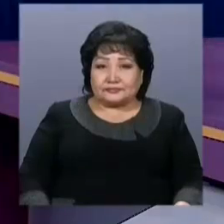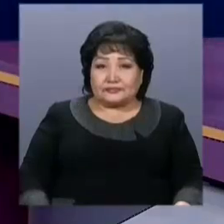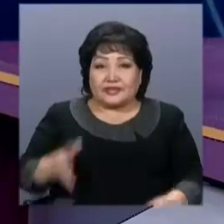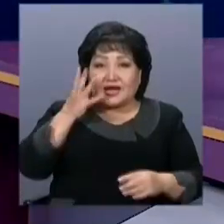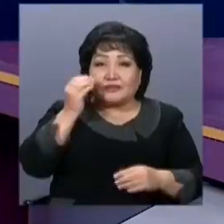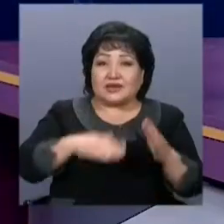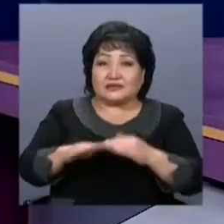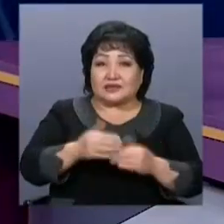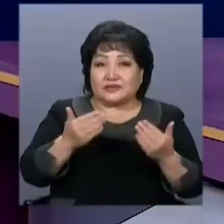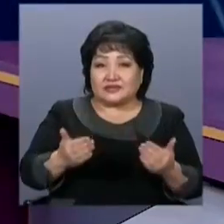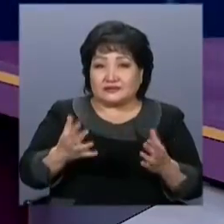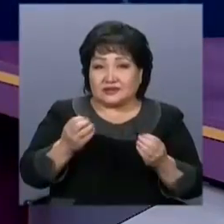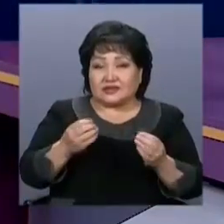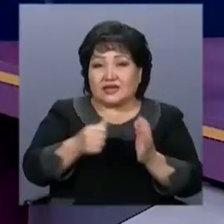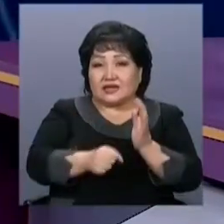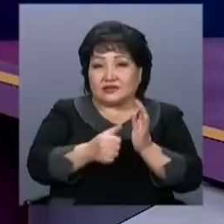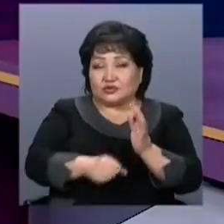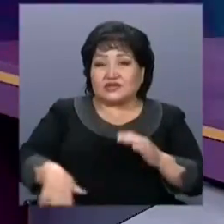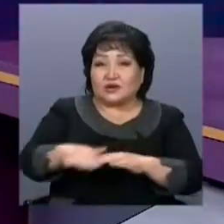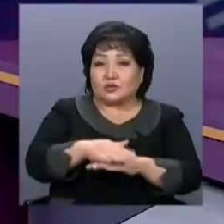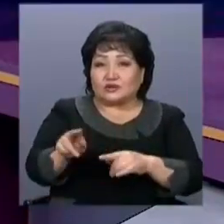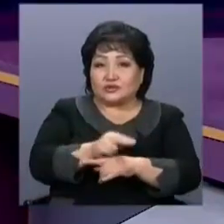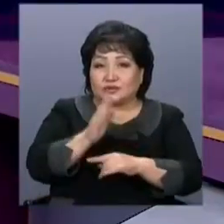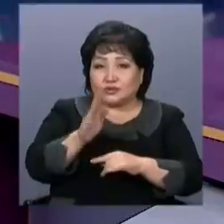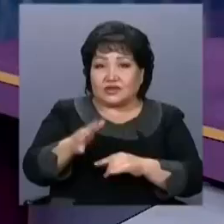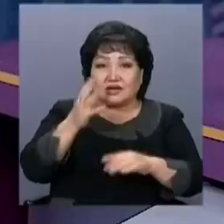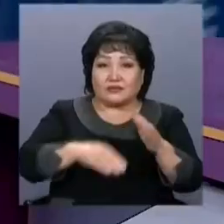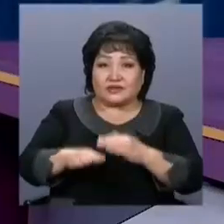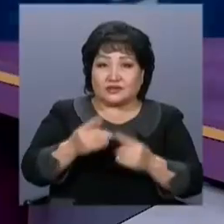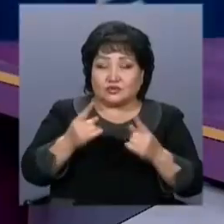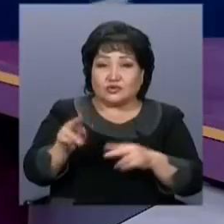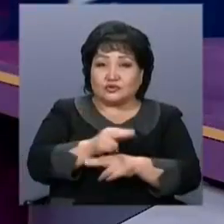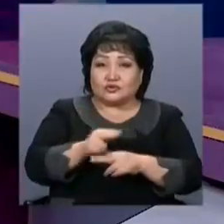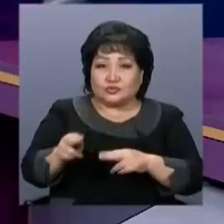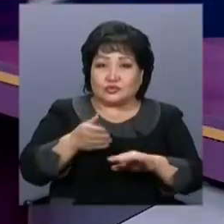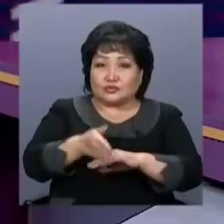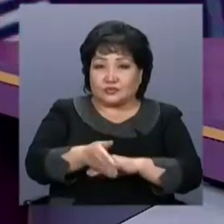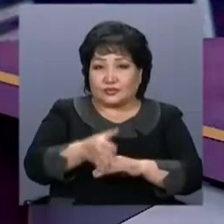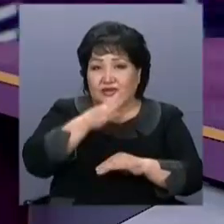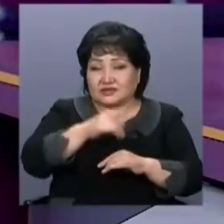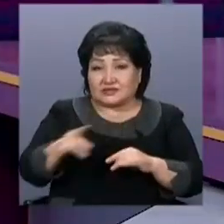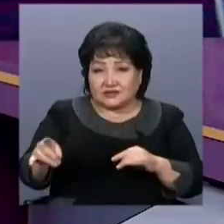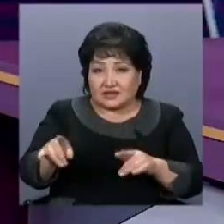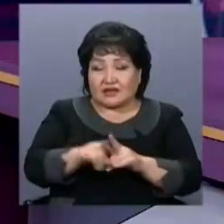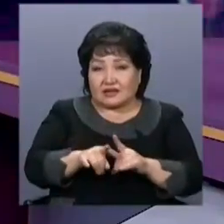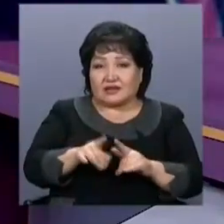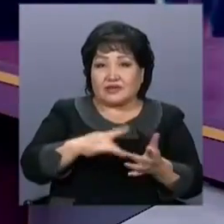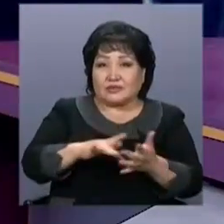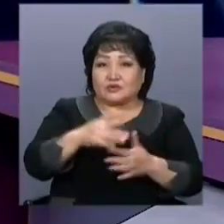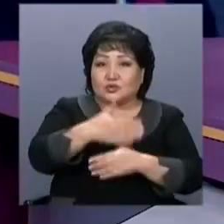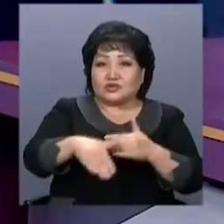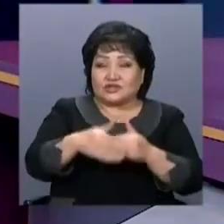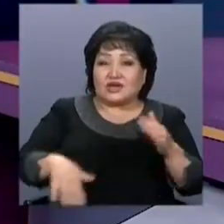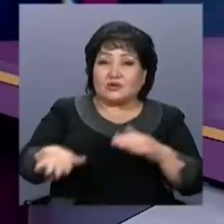Алматыда биыл тағы 600 аула жөнделетін болады. Алматы әкімі күнделікті жұмыс сапары барысында мегаполистің көшелері мен аулаларын